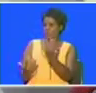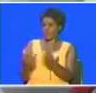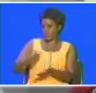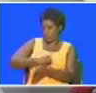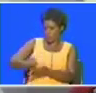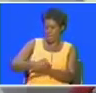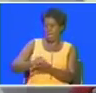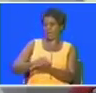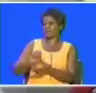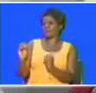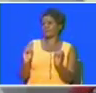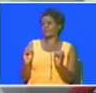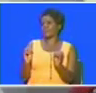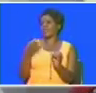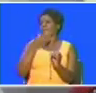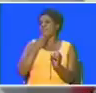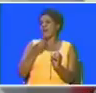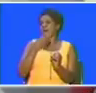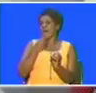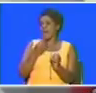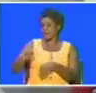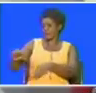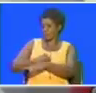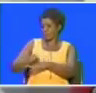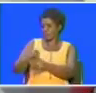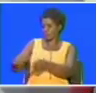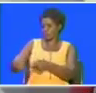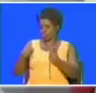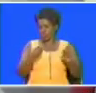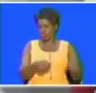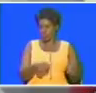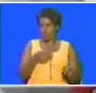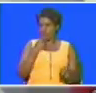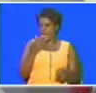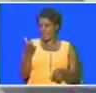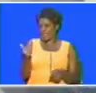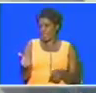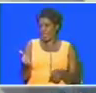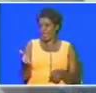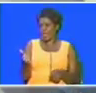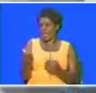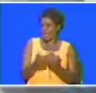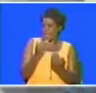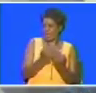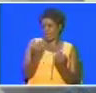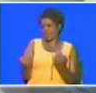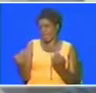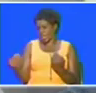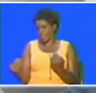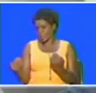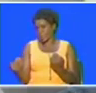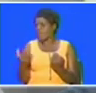pasi. Mwingine anasikia anasema ati mwanaume apakiwe viatu rangi. Hivi mwanaume kama uko pale nyumbani na mke wako anawajibika na angalia watoto ama